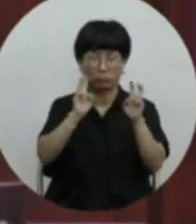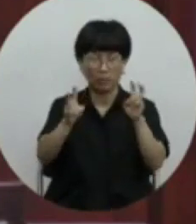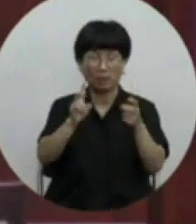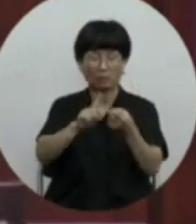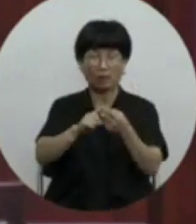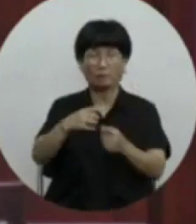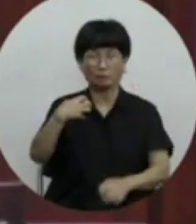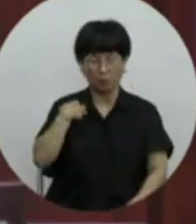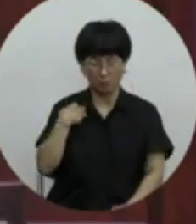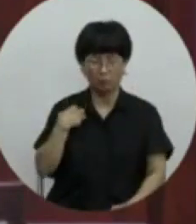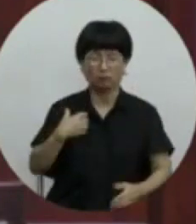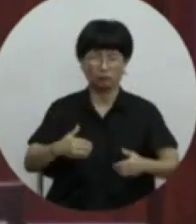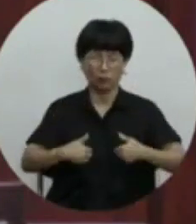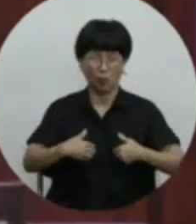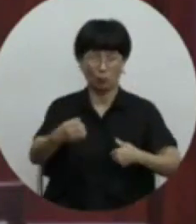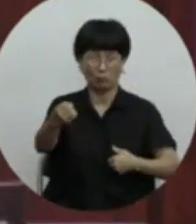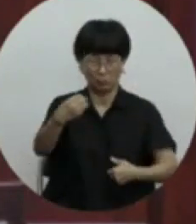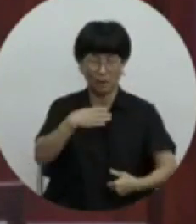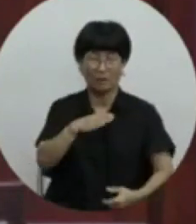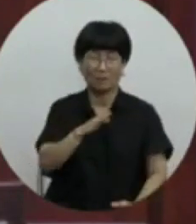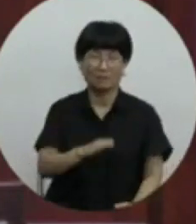말씀도 하셨습니다.